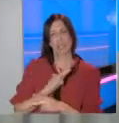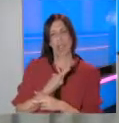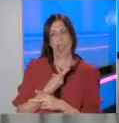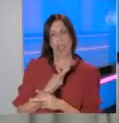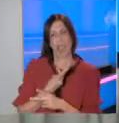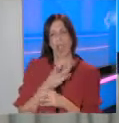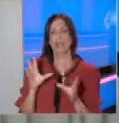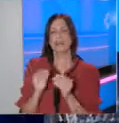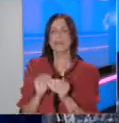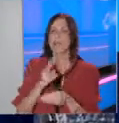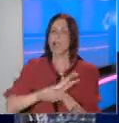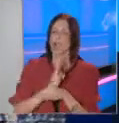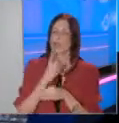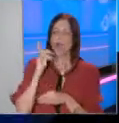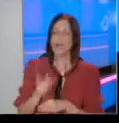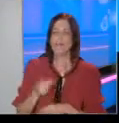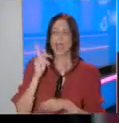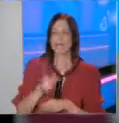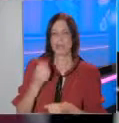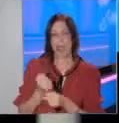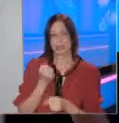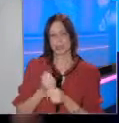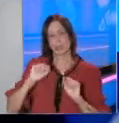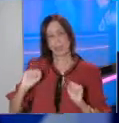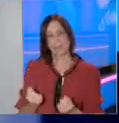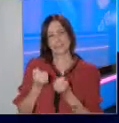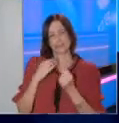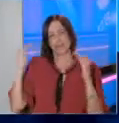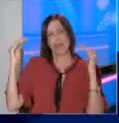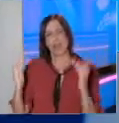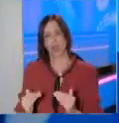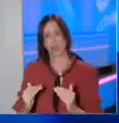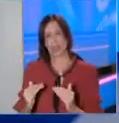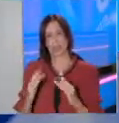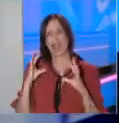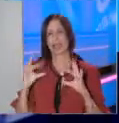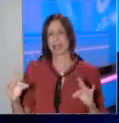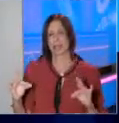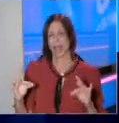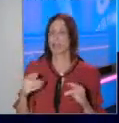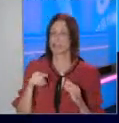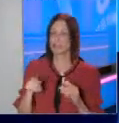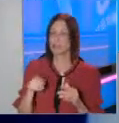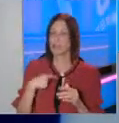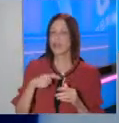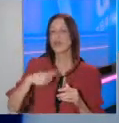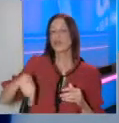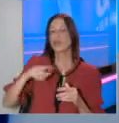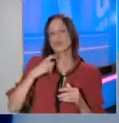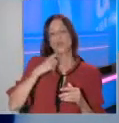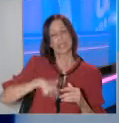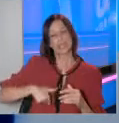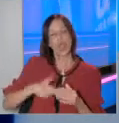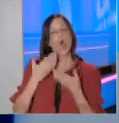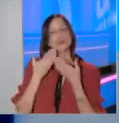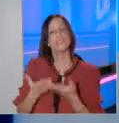לאור הקורונה, חייבים לעשות את כל המאמצים כדי לצמצם שרשראות הדבקה. ופה כן. אנחנו כרשות